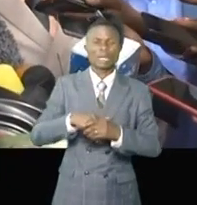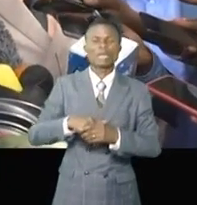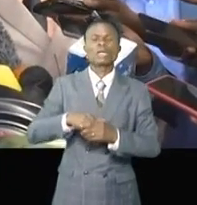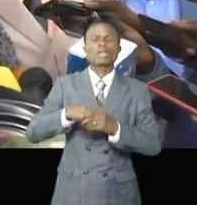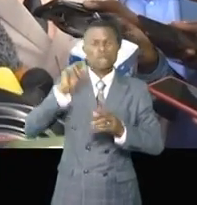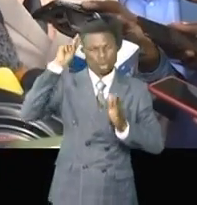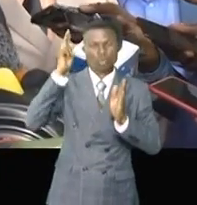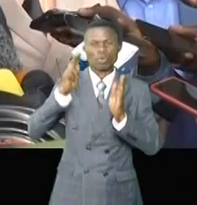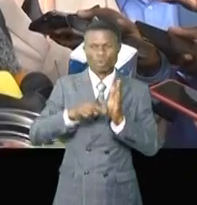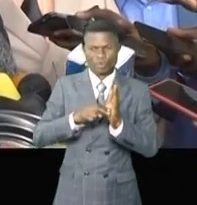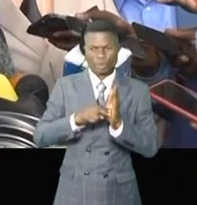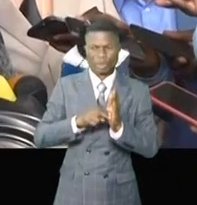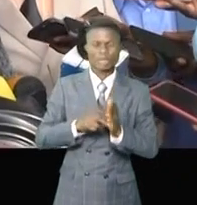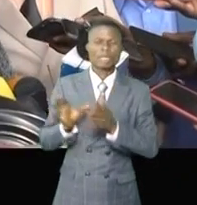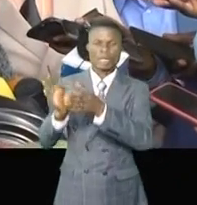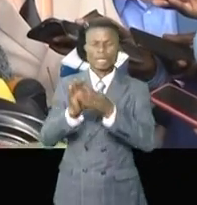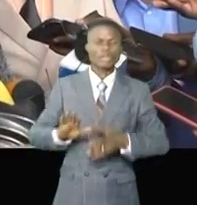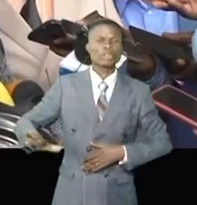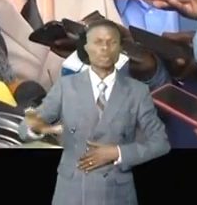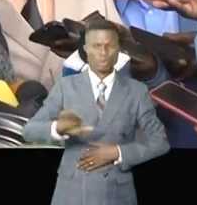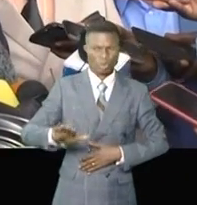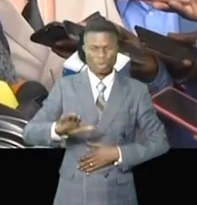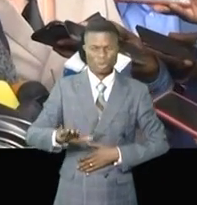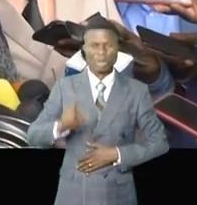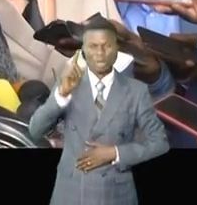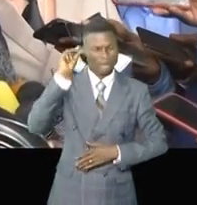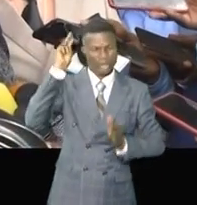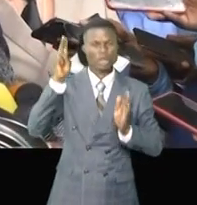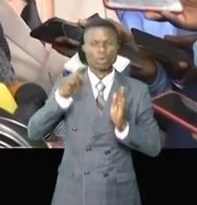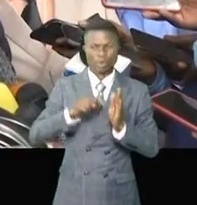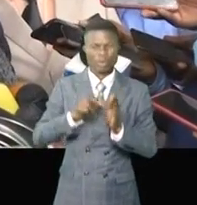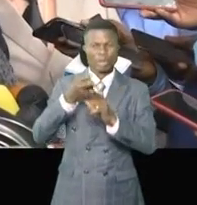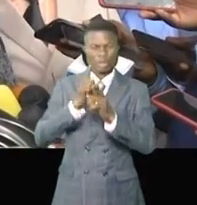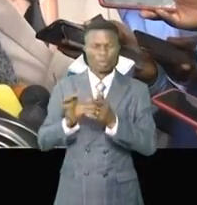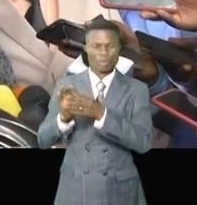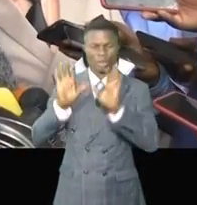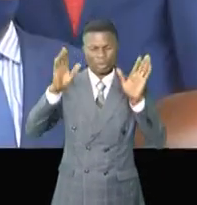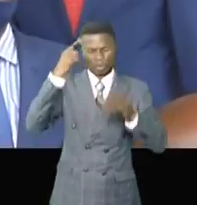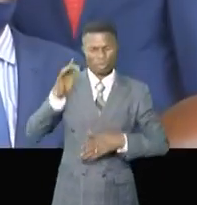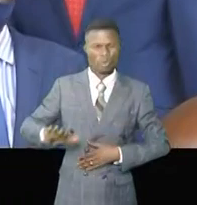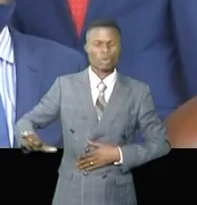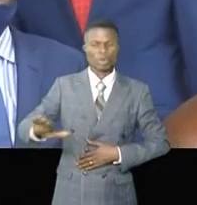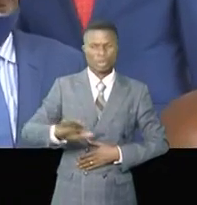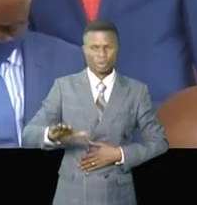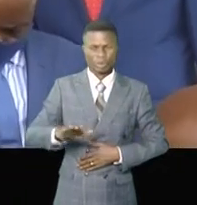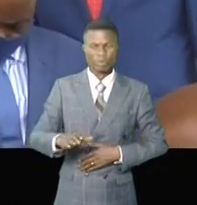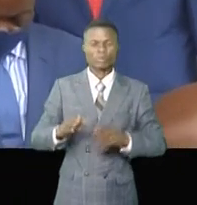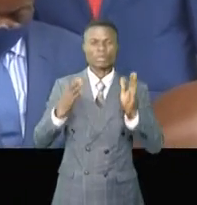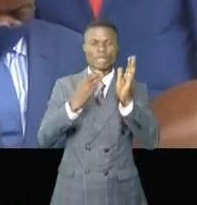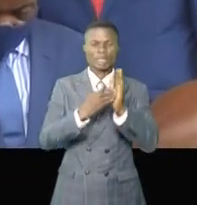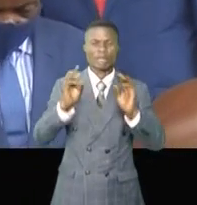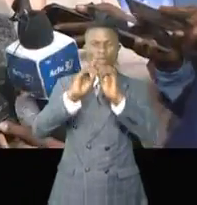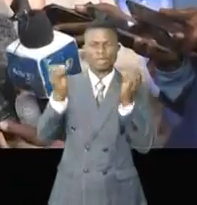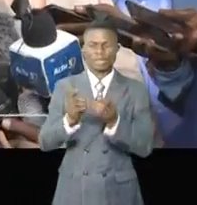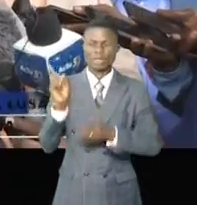un gouvernement d'union nationale, un gouvernement issu de l'union sacrée pour la nation. Au total, 9 délégations ont répondu